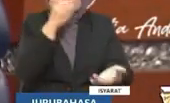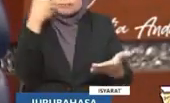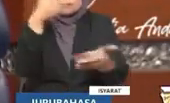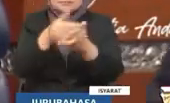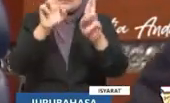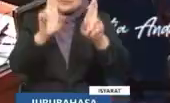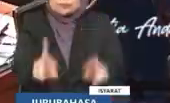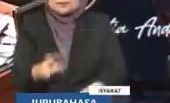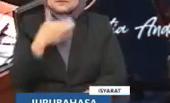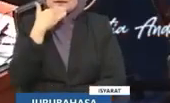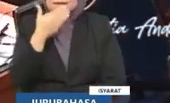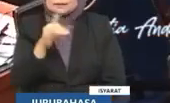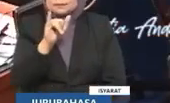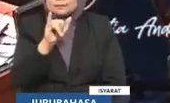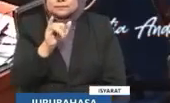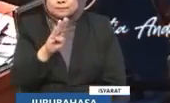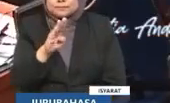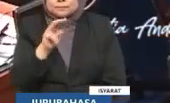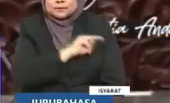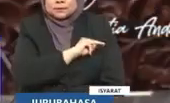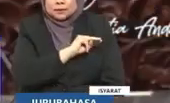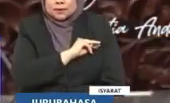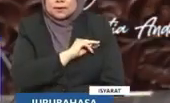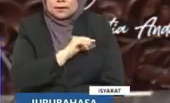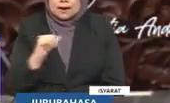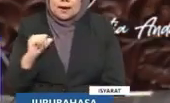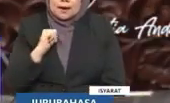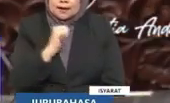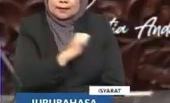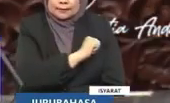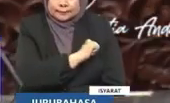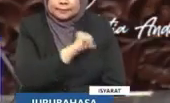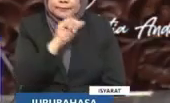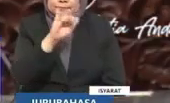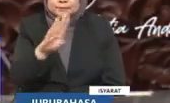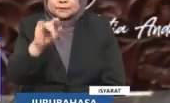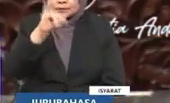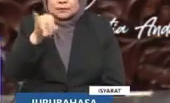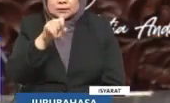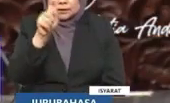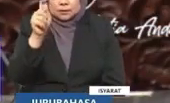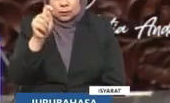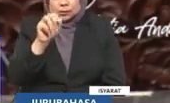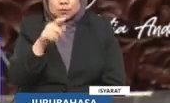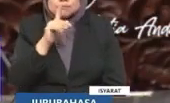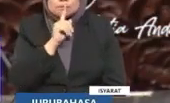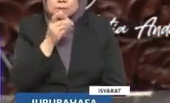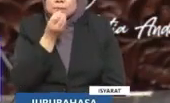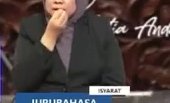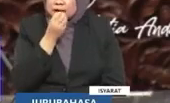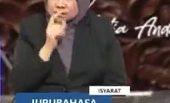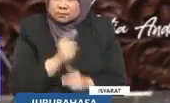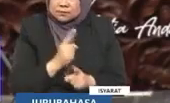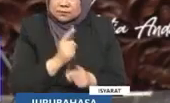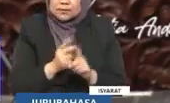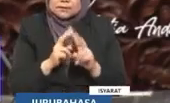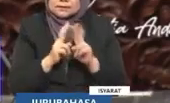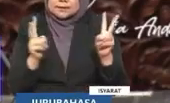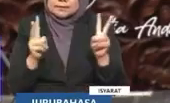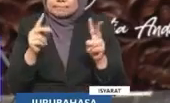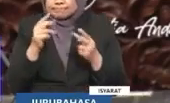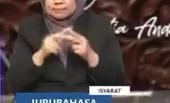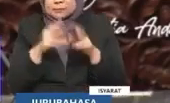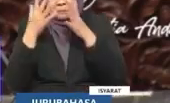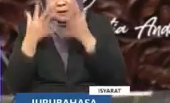masih tersedia pasti dekat lokasi hal yang mau mata jerantut isu script makanan-makanan merupakan isu yang